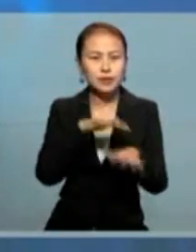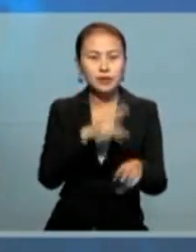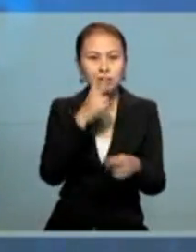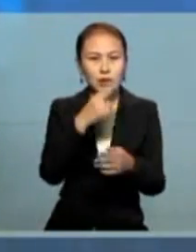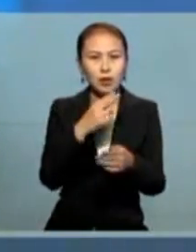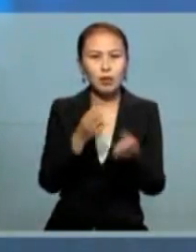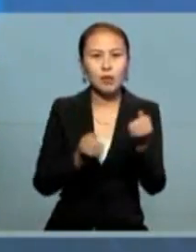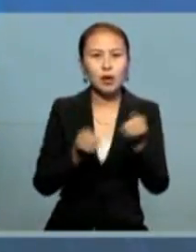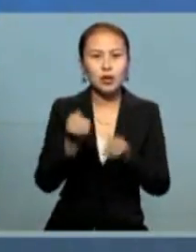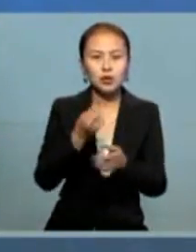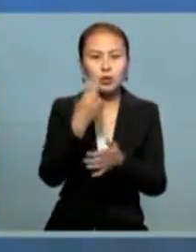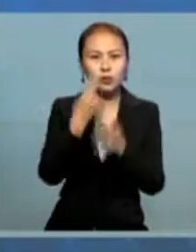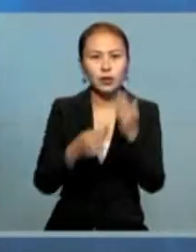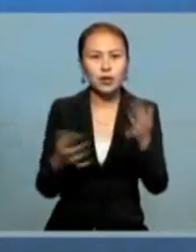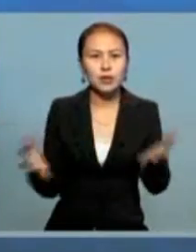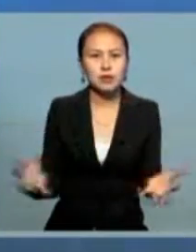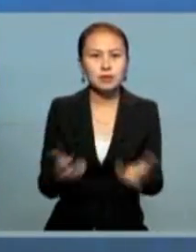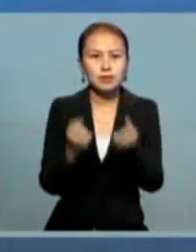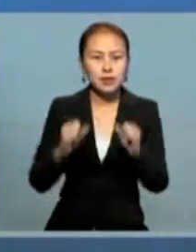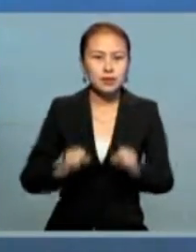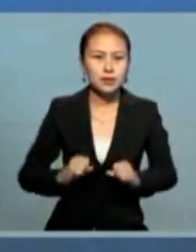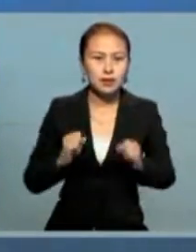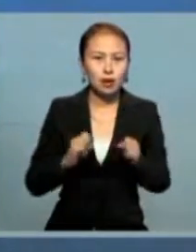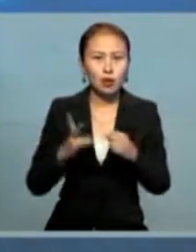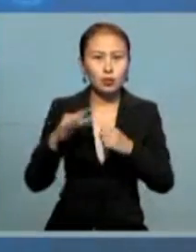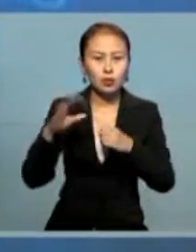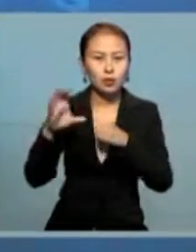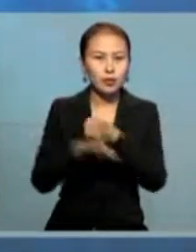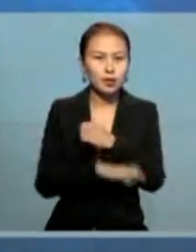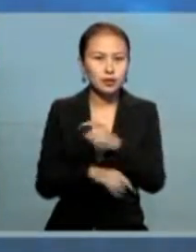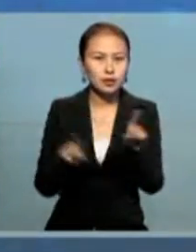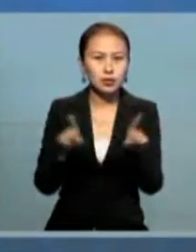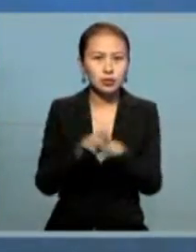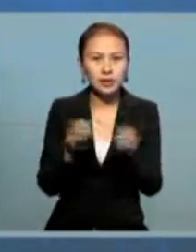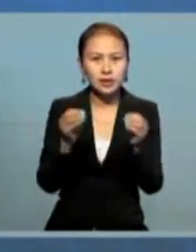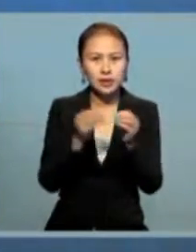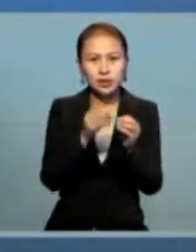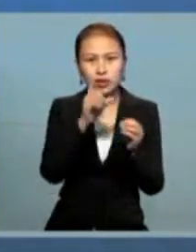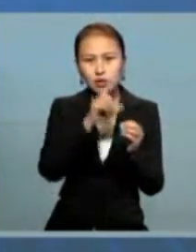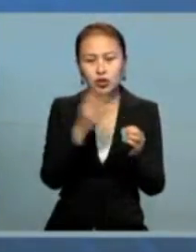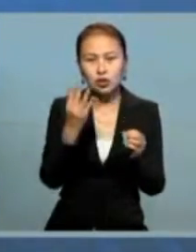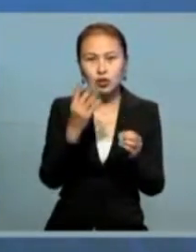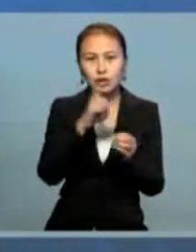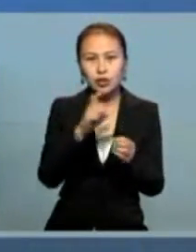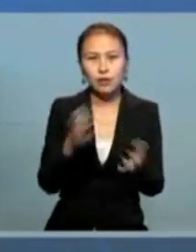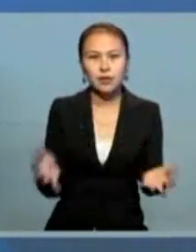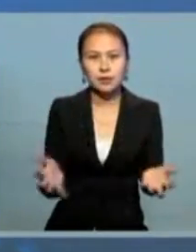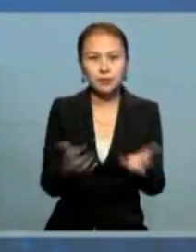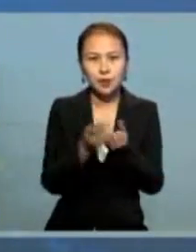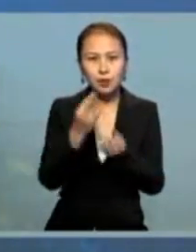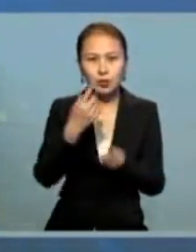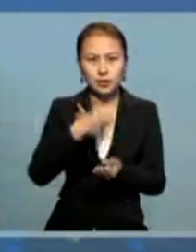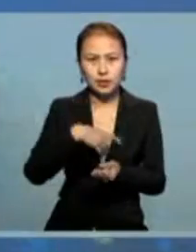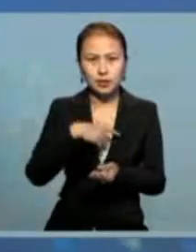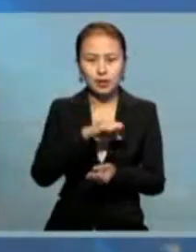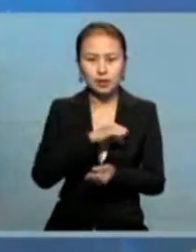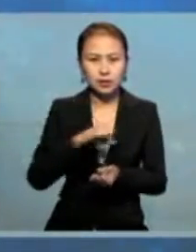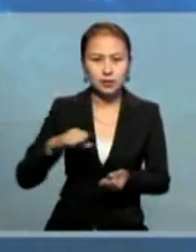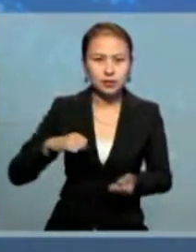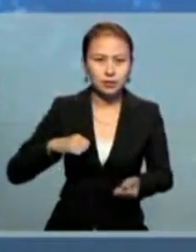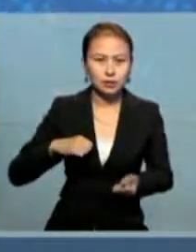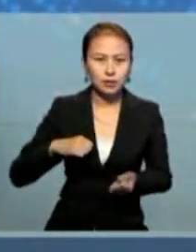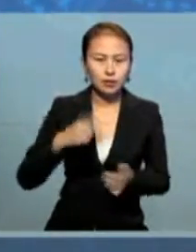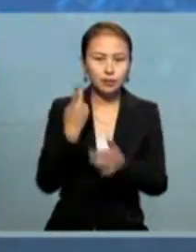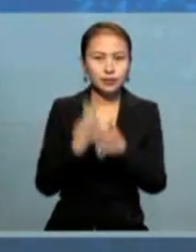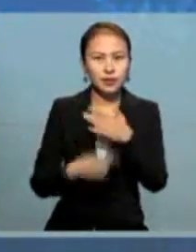көріп, ондағы адамдарды құтқаруға ұмтылған. Нәтижесінде көлікте болған 10 адамның 4-үн аман алып қалды, алайда өзгені құтқарғанымен